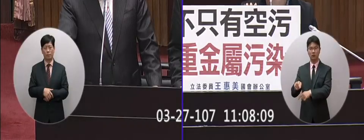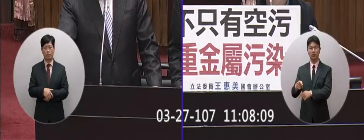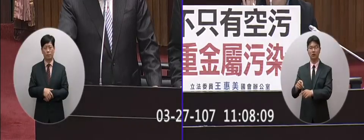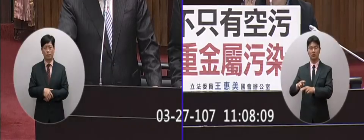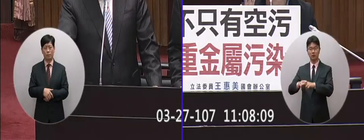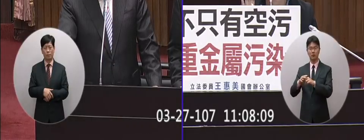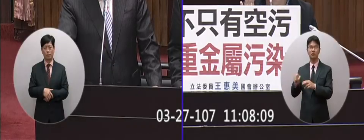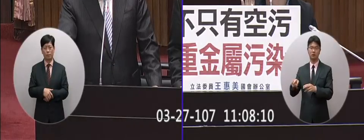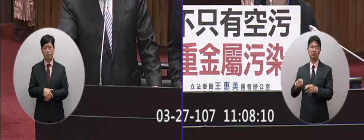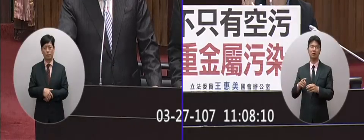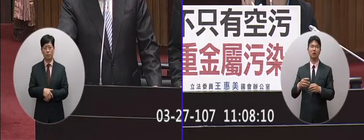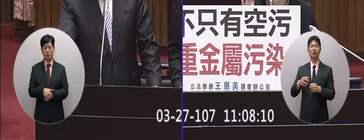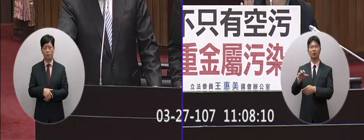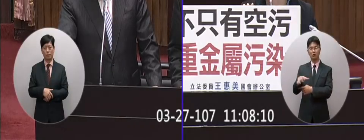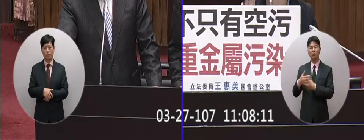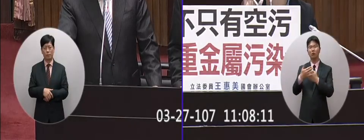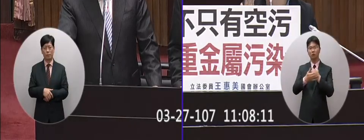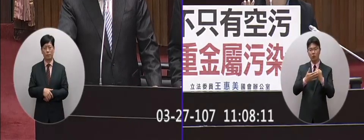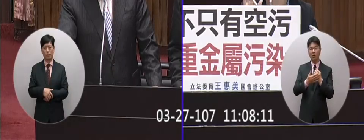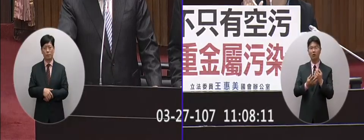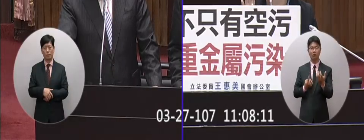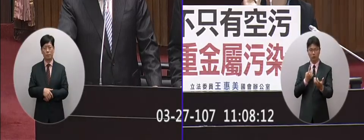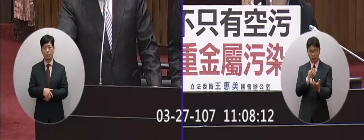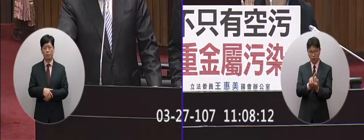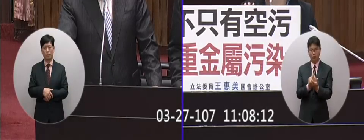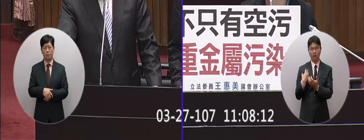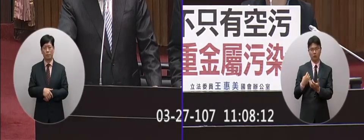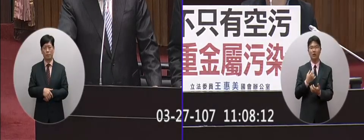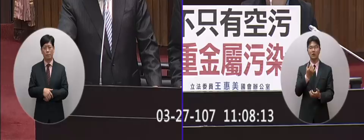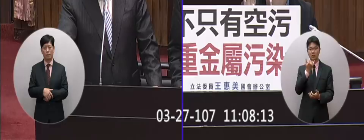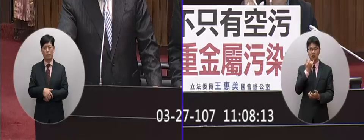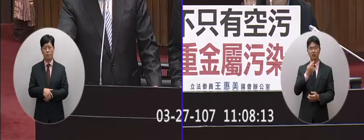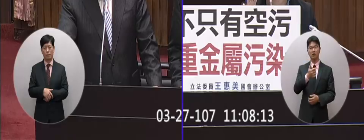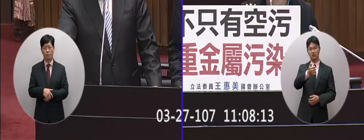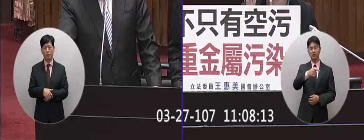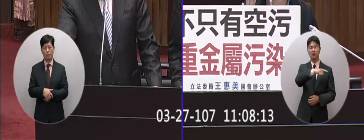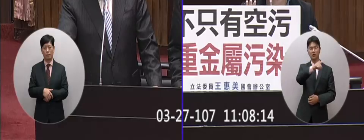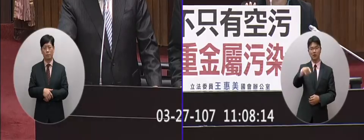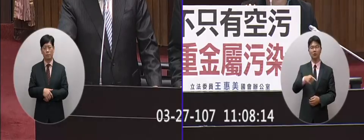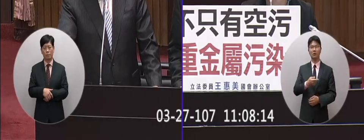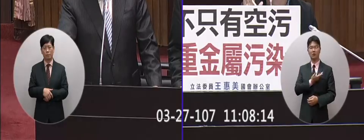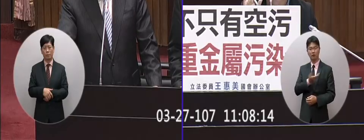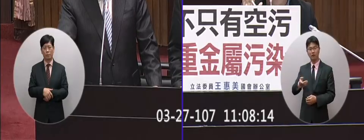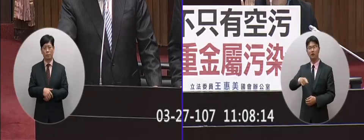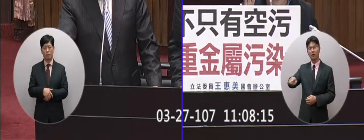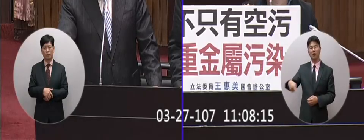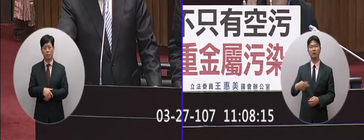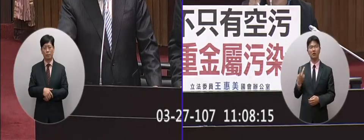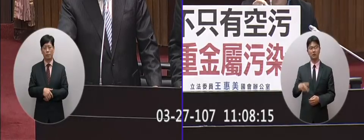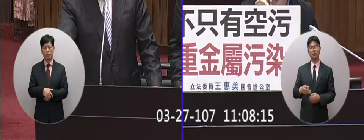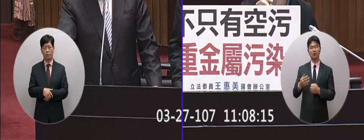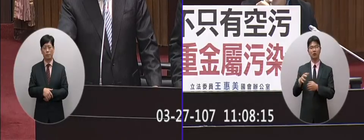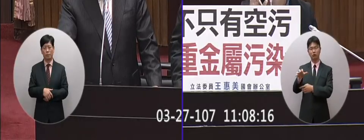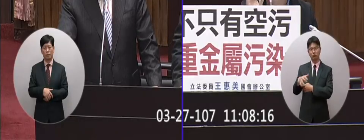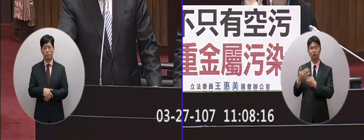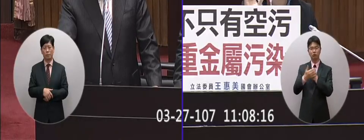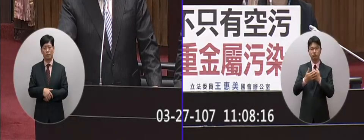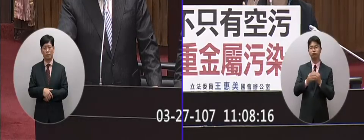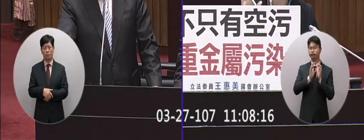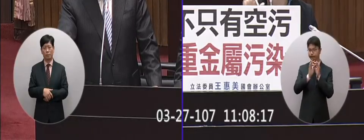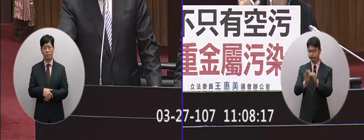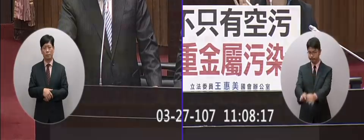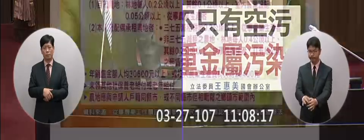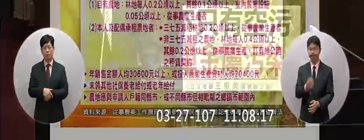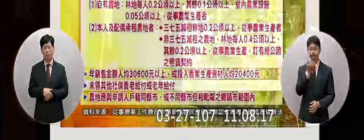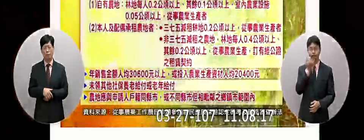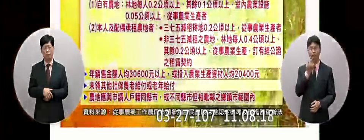农保。那这个部分我还是谢谢你们后来体恤到这些农民。那这些农民的农保那有被确保，因为